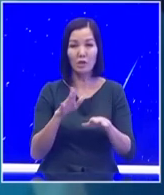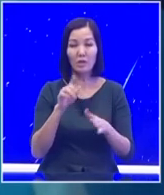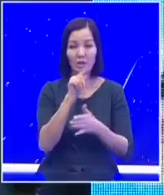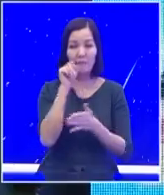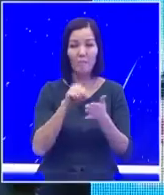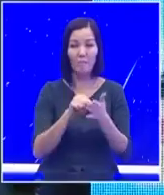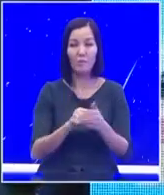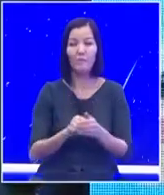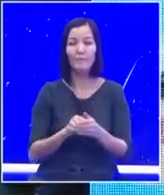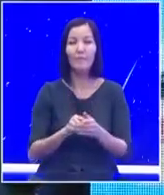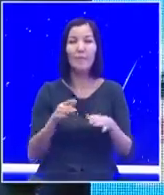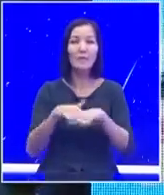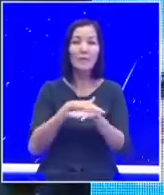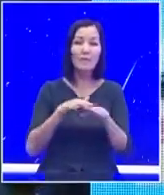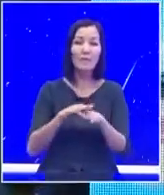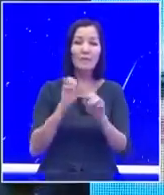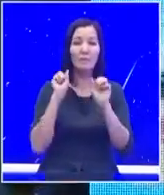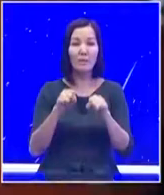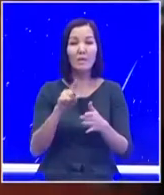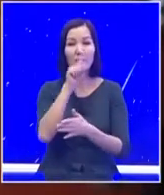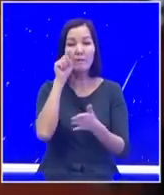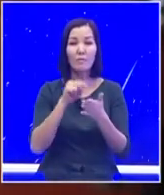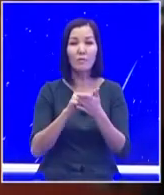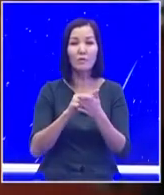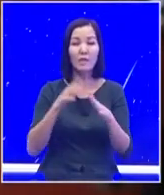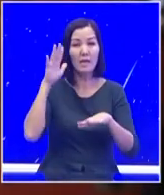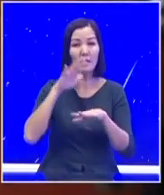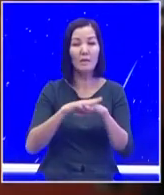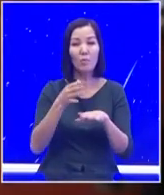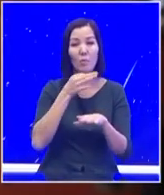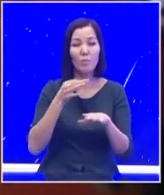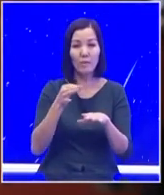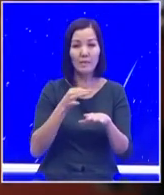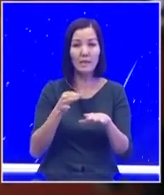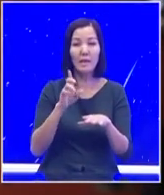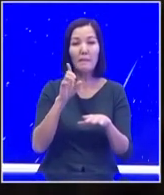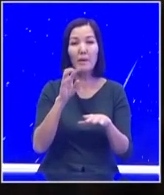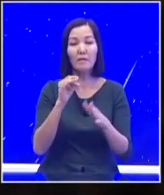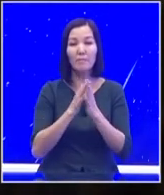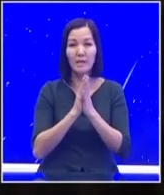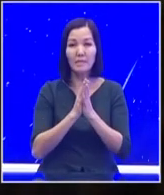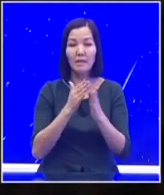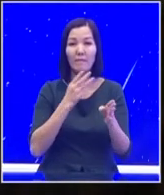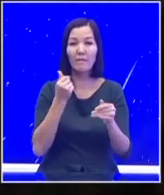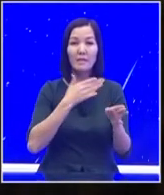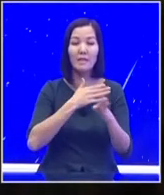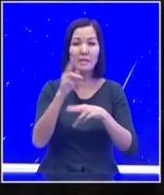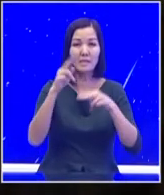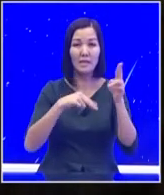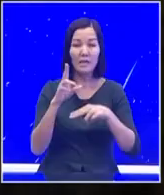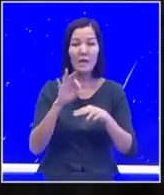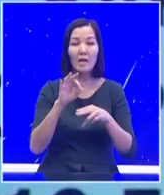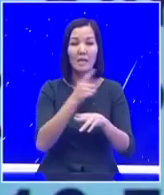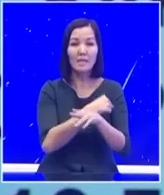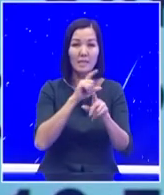вопрос. Собравшиеся смогли задать свои вопросы и главе области Амандыку Баталову. Просили жителей выделить деньги на строительство